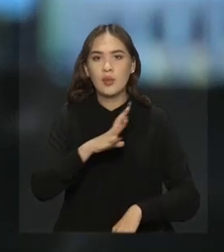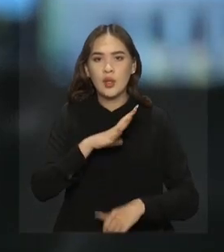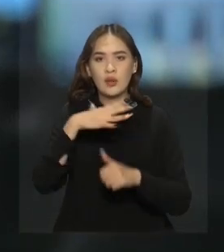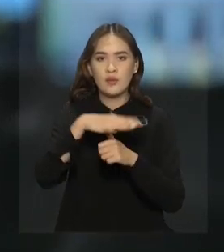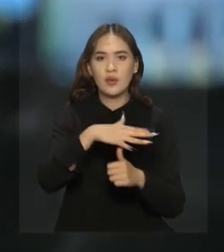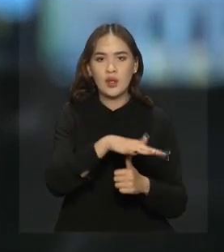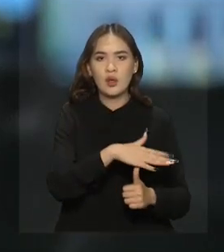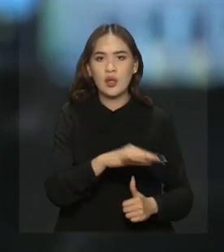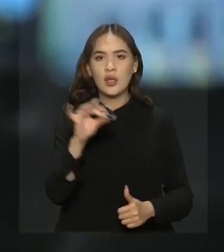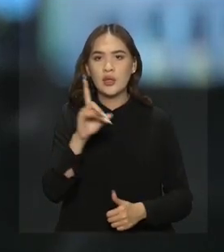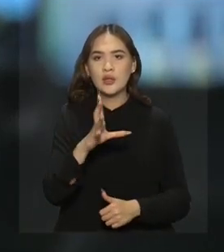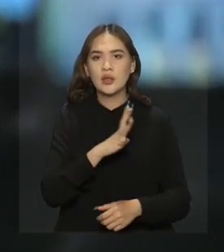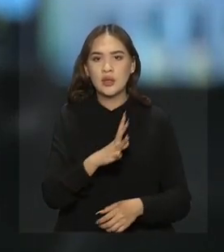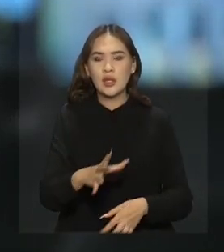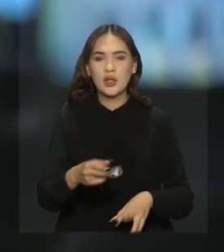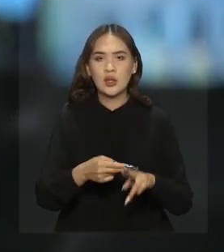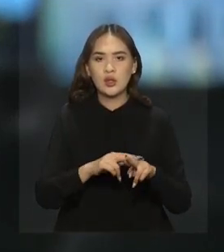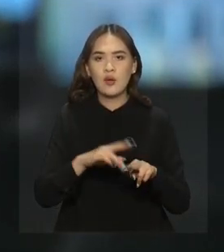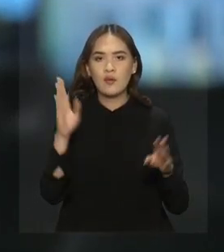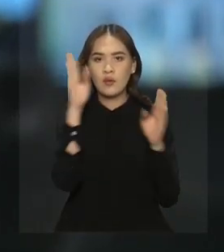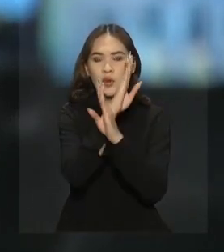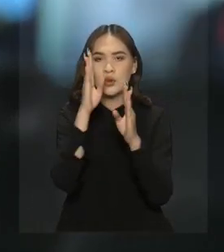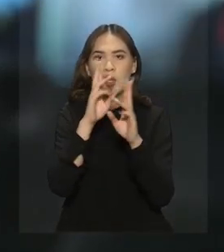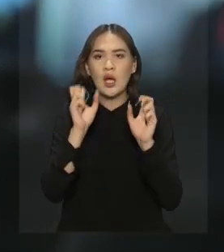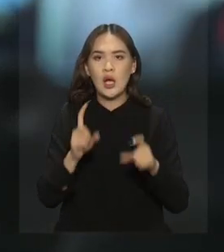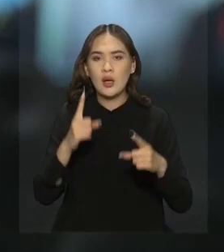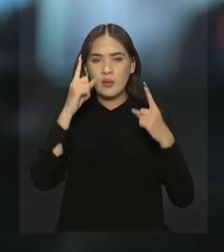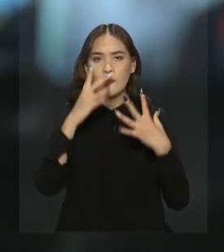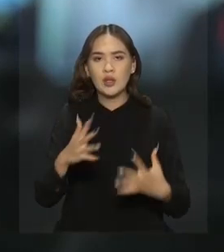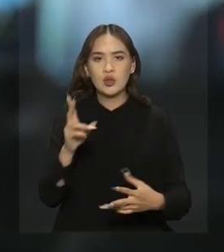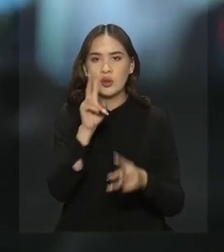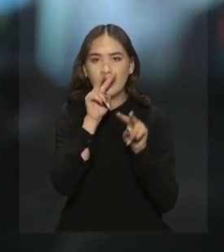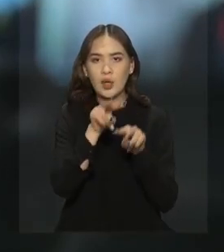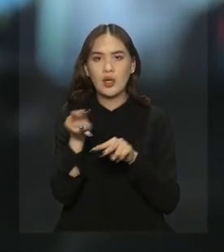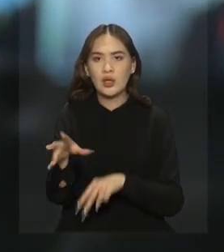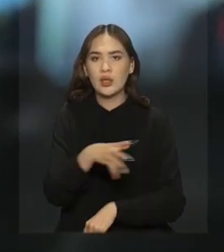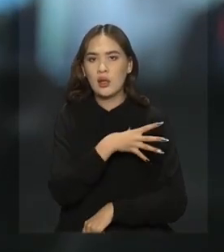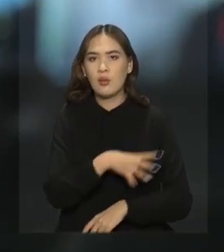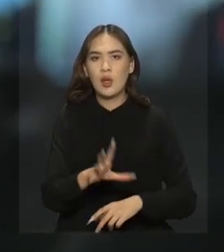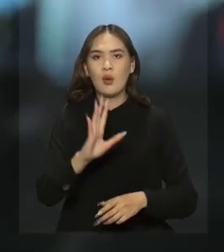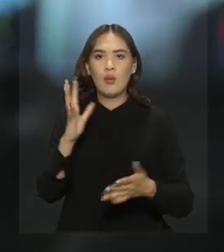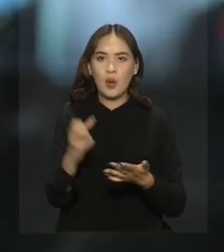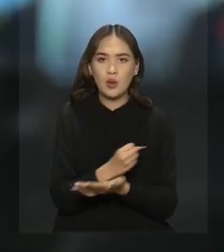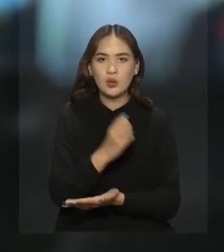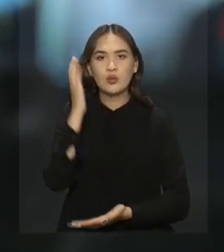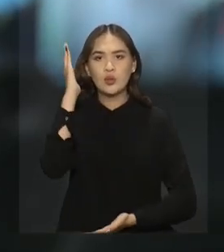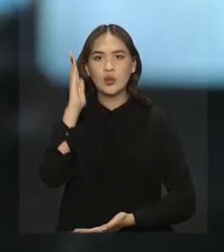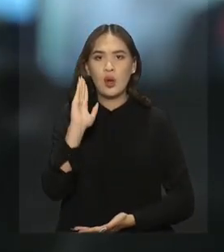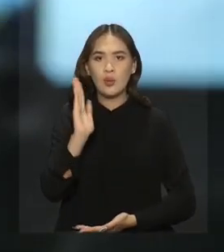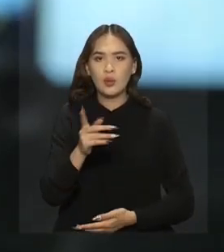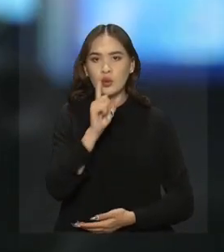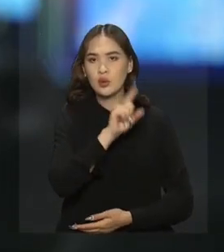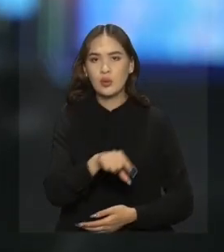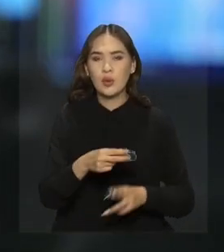вертолет. Но за ситуацией воздуха, как выяснилось, никто не следил. Получится ли в будущем избежать